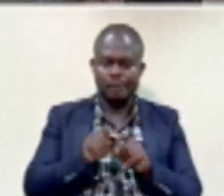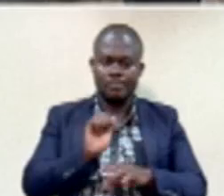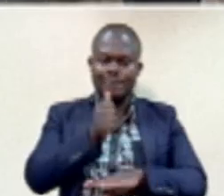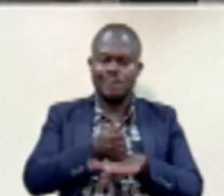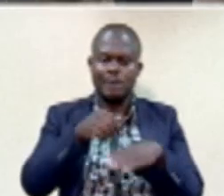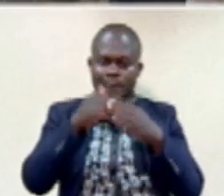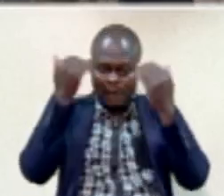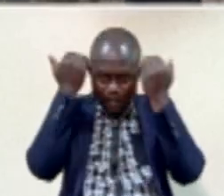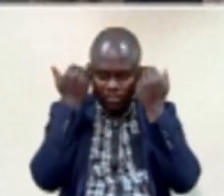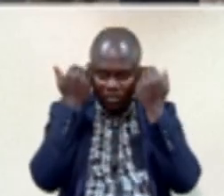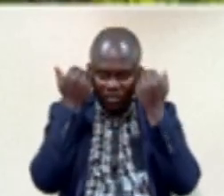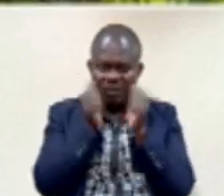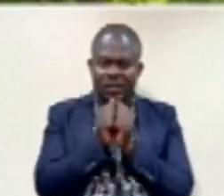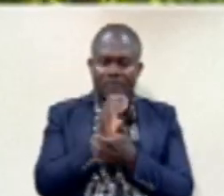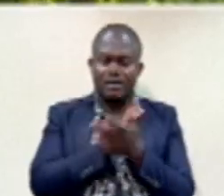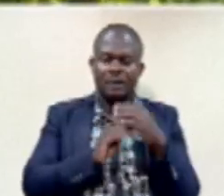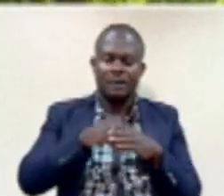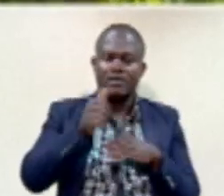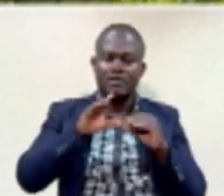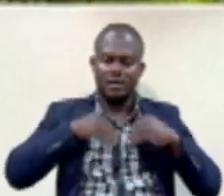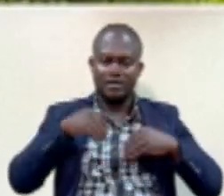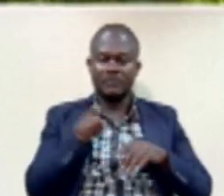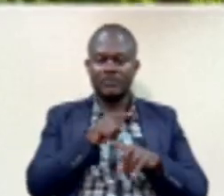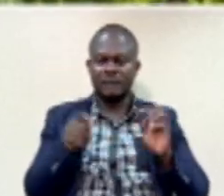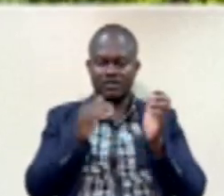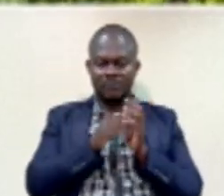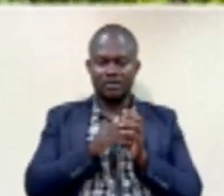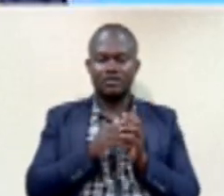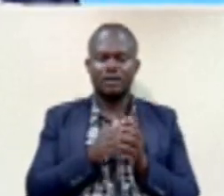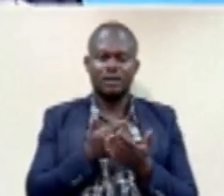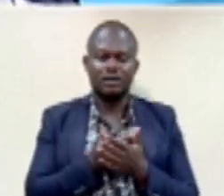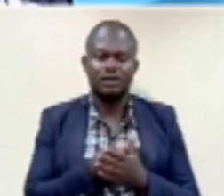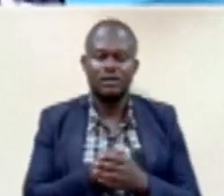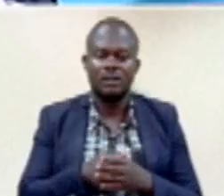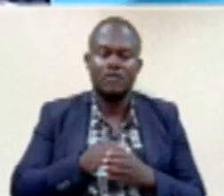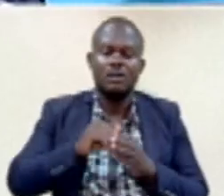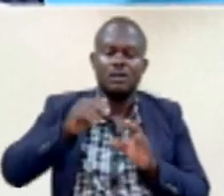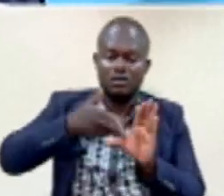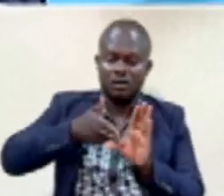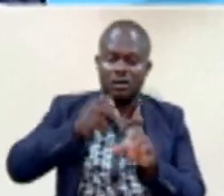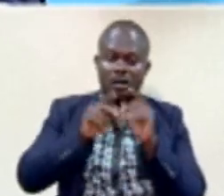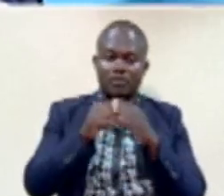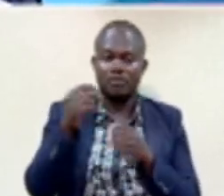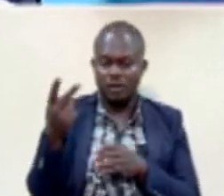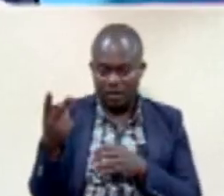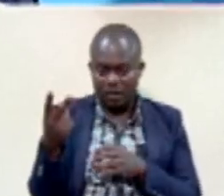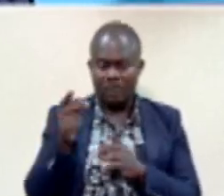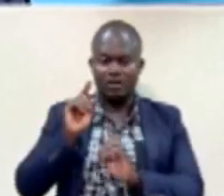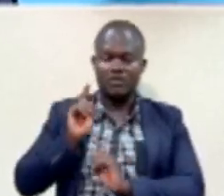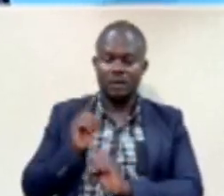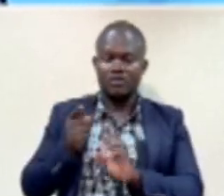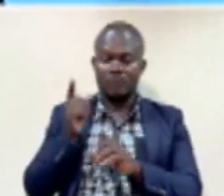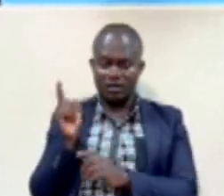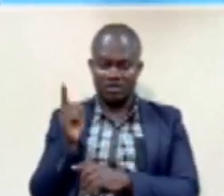imbere y'ubutabera. Bamwe muri bo bemera icyaha ndetse bakanacyicuza. Kuri sitasiyo hari abantu babiri kari umusekirite umwe